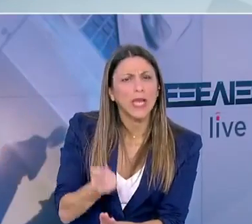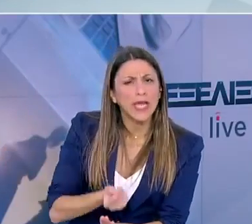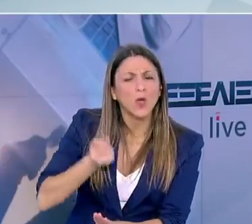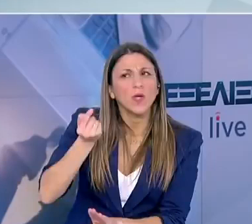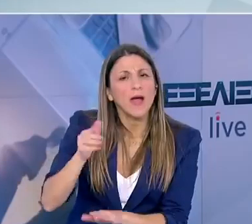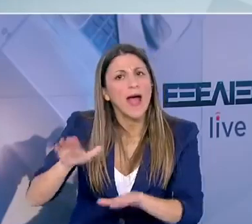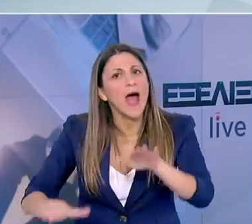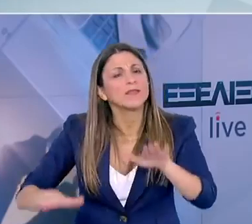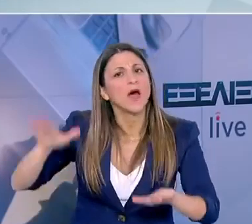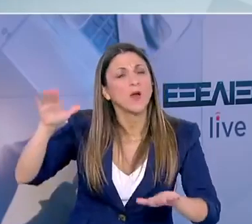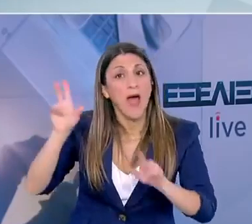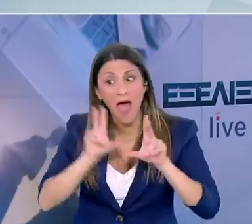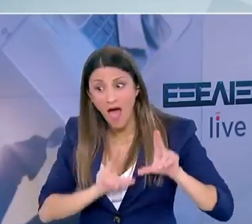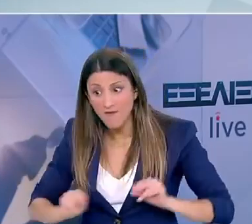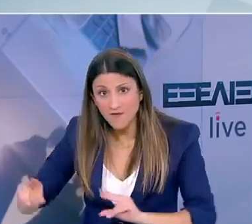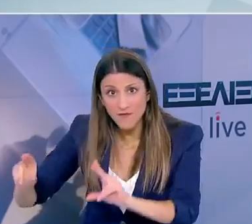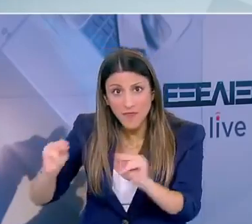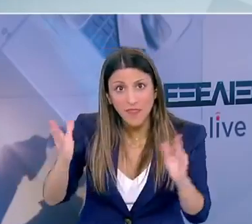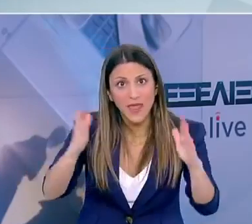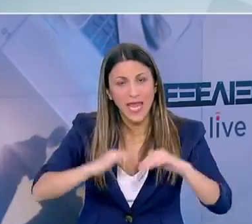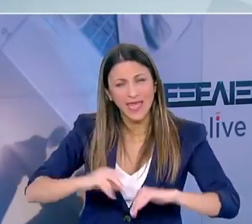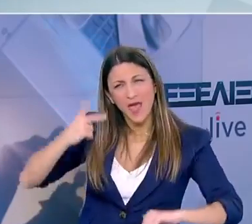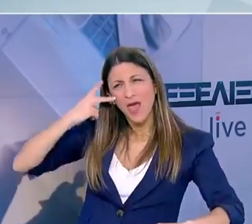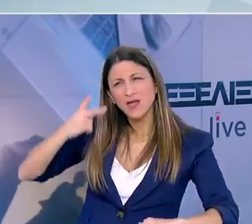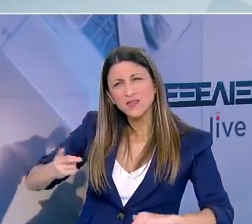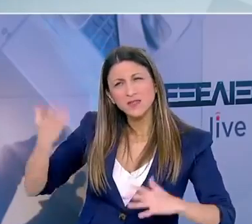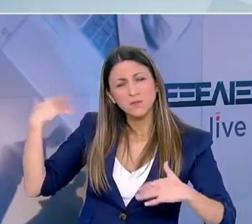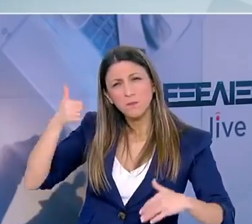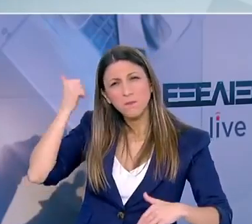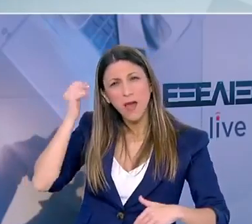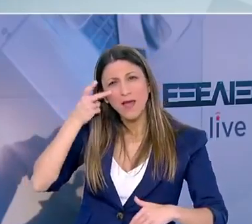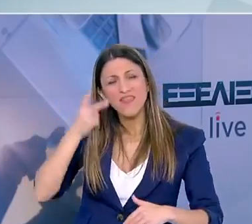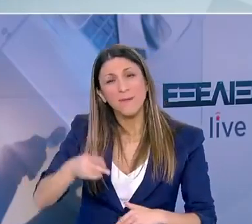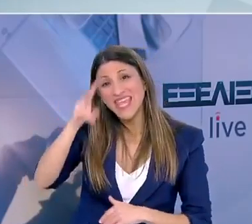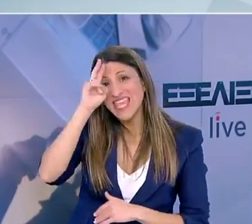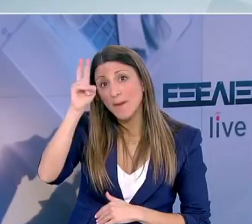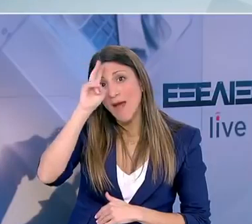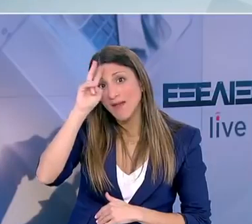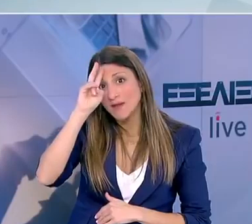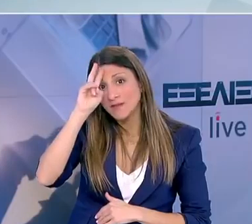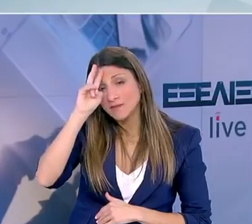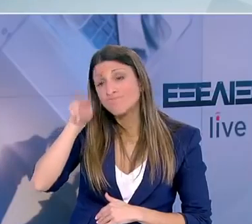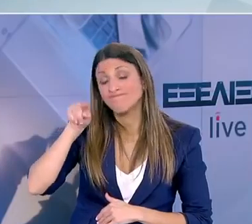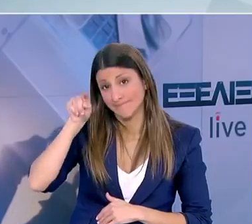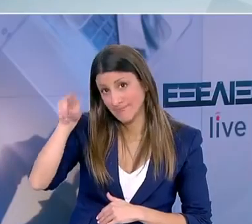ανοσία. Είδαμε με ενδιαφέρον χθες κάποια δεδομένα που δημοσιεύθηκαν από κάποιες περιοχές της Γερμανίας που είχαν